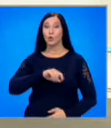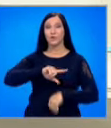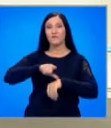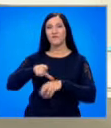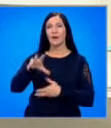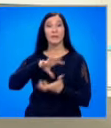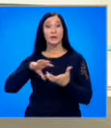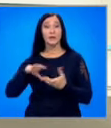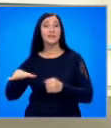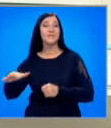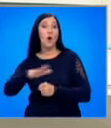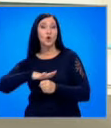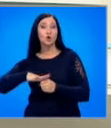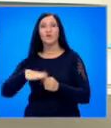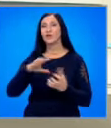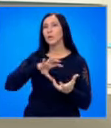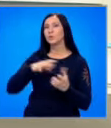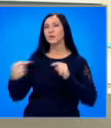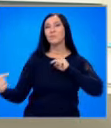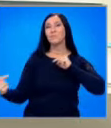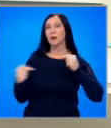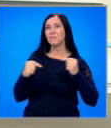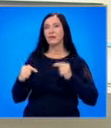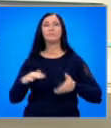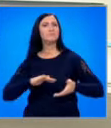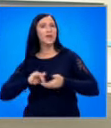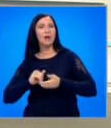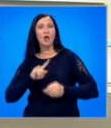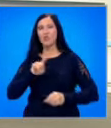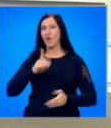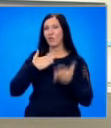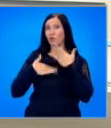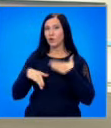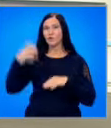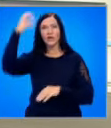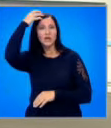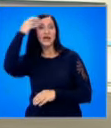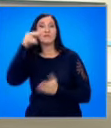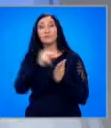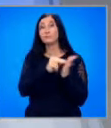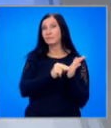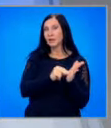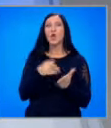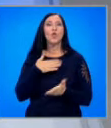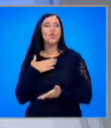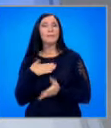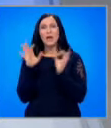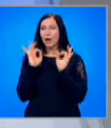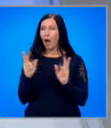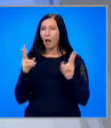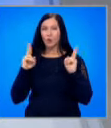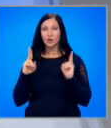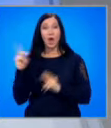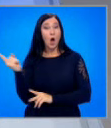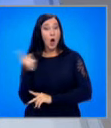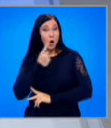Доходите във време на криза са в основата на политически препирни, синдикално недоволство и държавни разчети, но има ли реално